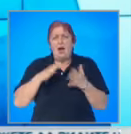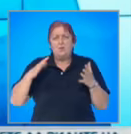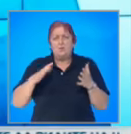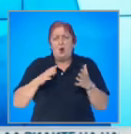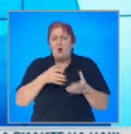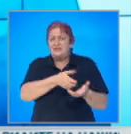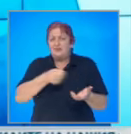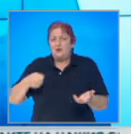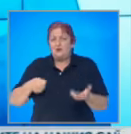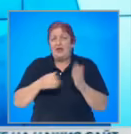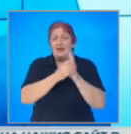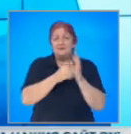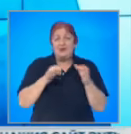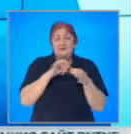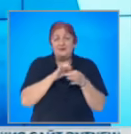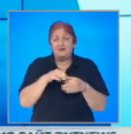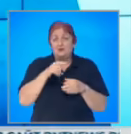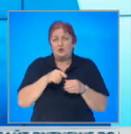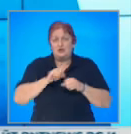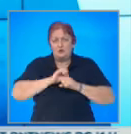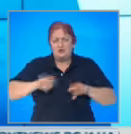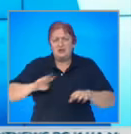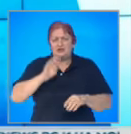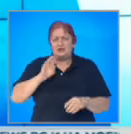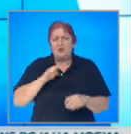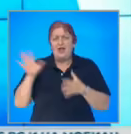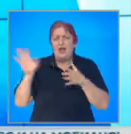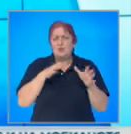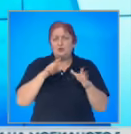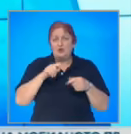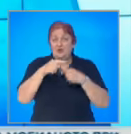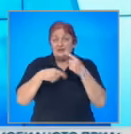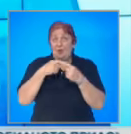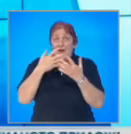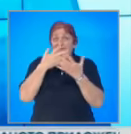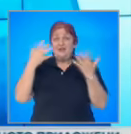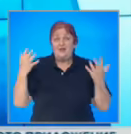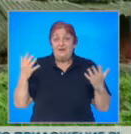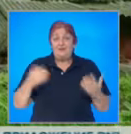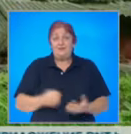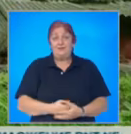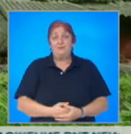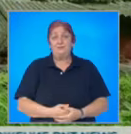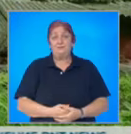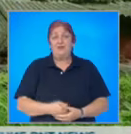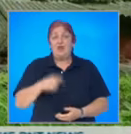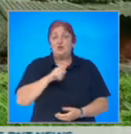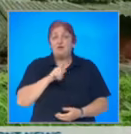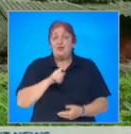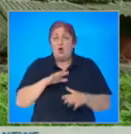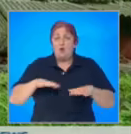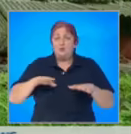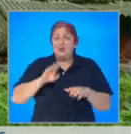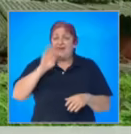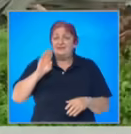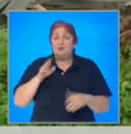хиляди са евакуирани. Експерти свързват този опустошителен сезон на мусоните с промените в климата. Това не е обичаен